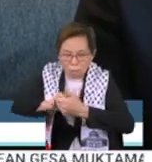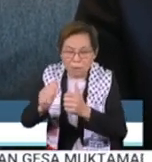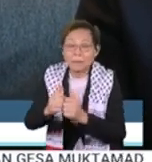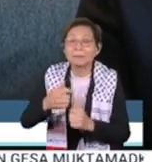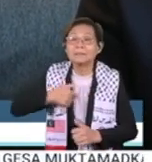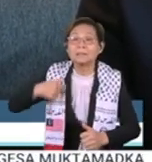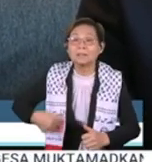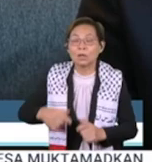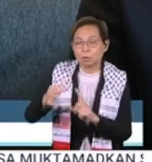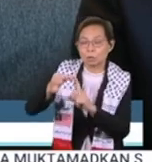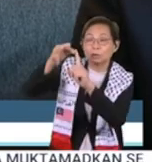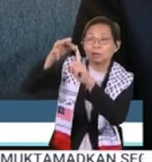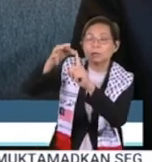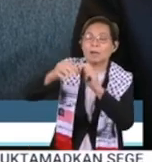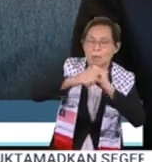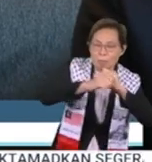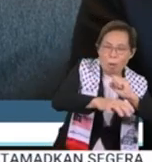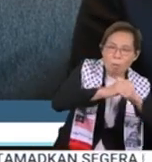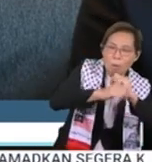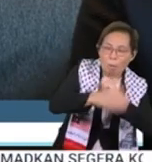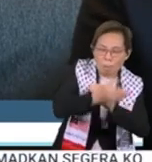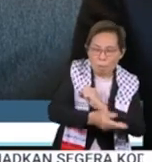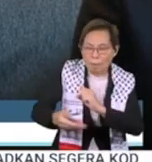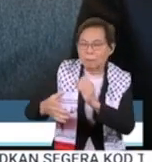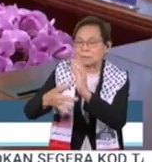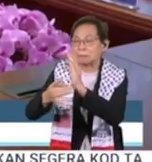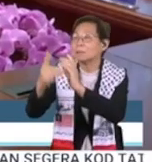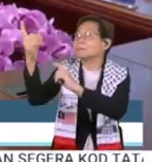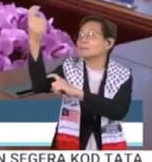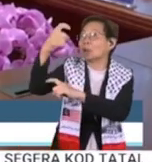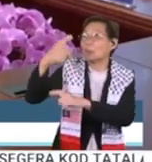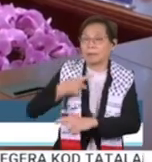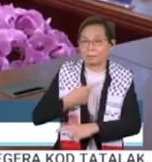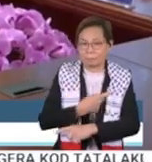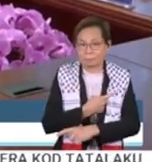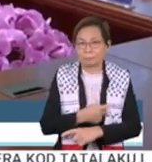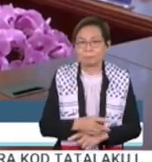khususnya dalam mempromosikan produk sawit kita.